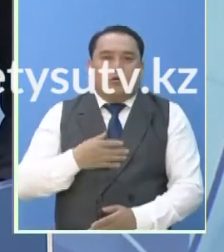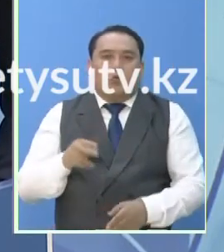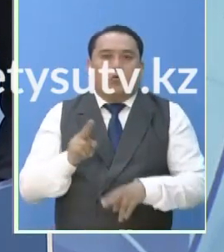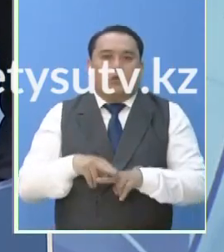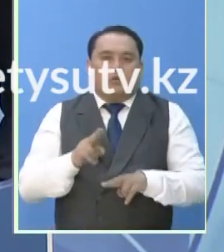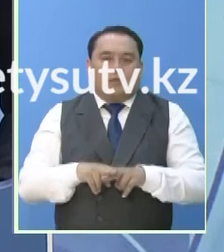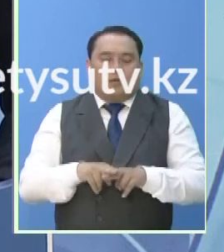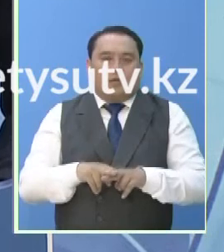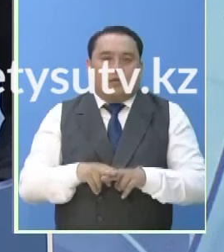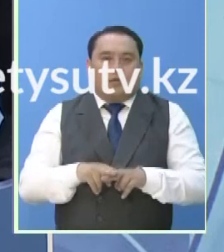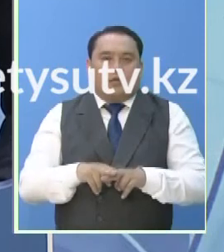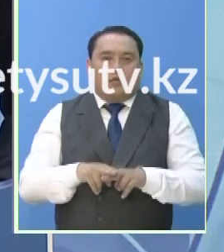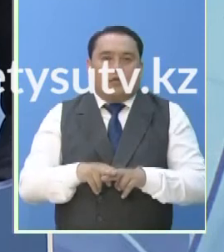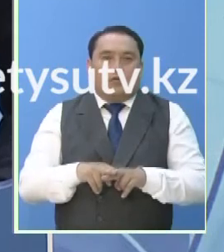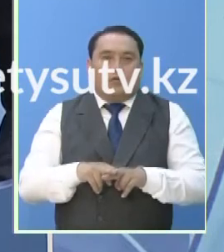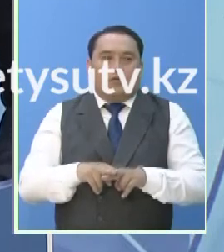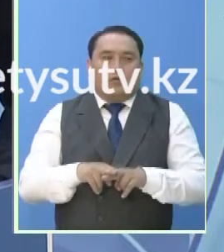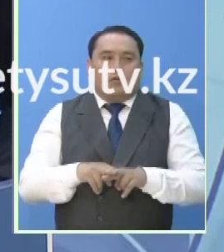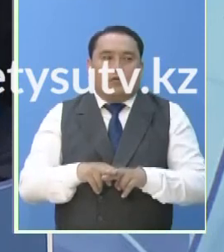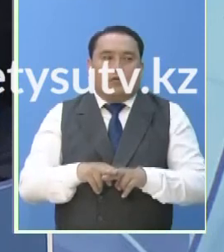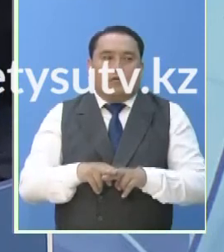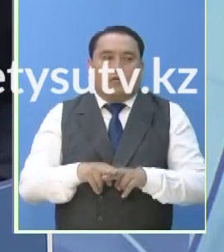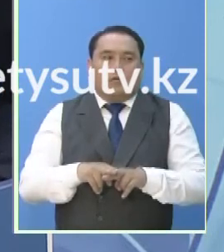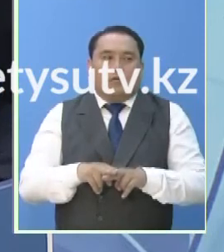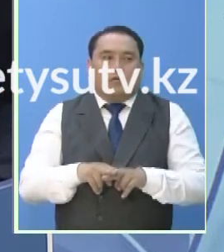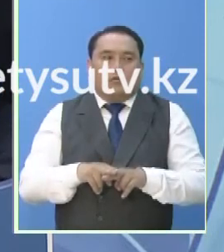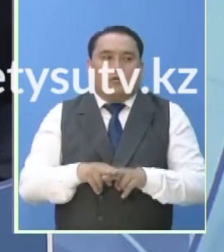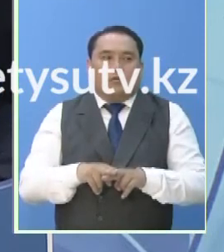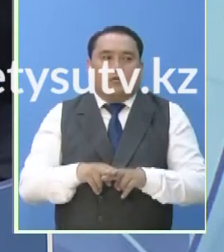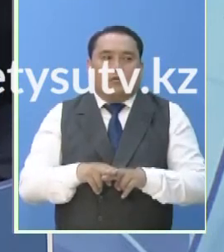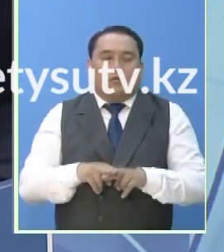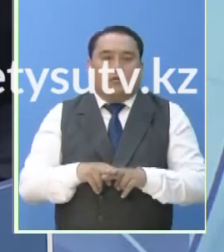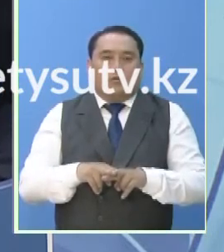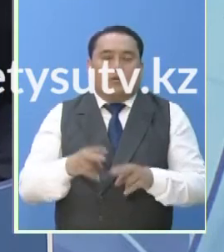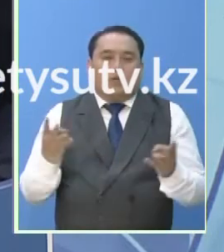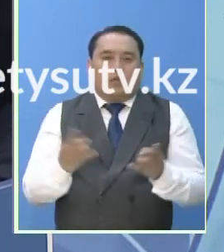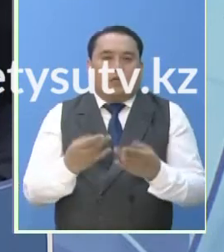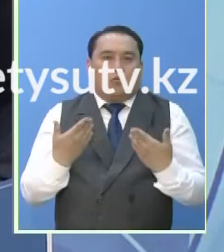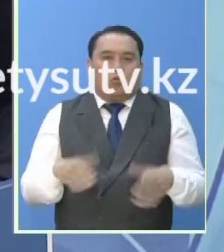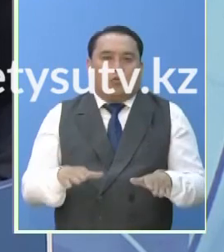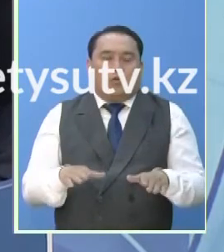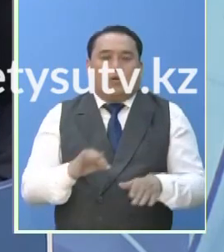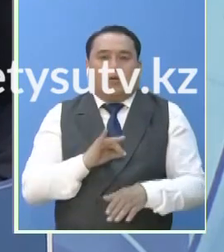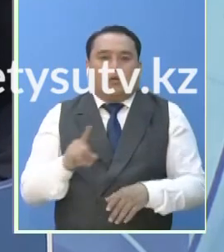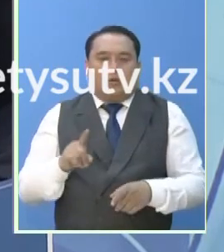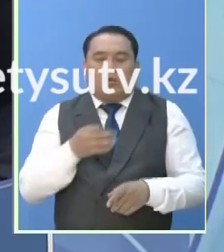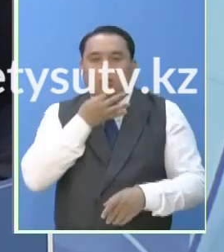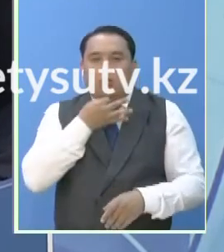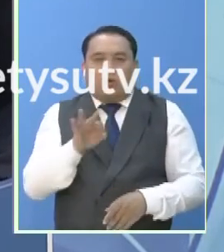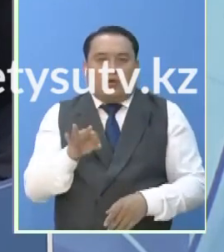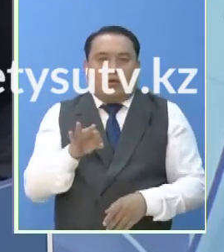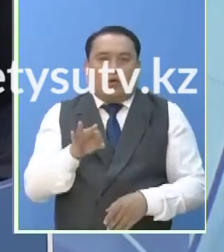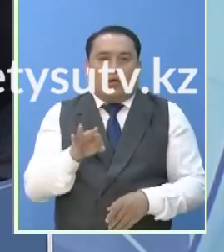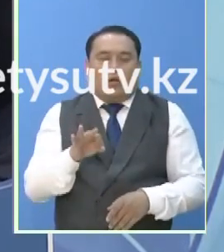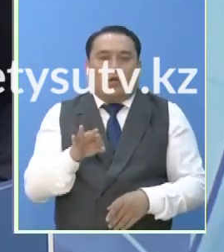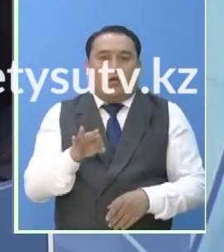удостоверение, куалик. Жеке бас куалик. Я, жеке этот куалик керек болду. Сонун ийин мен любой